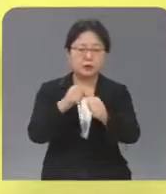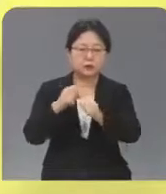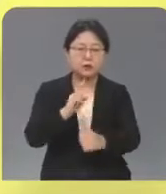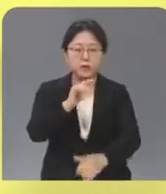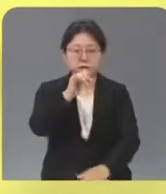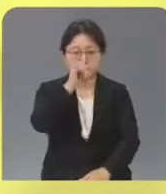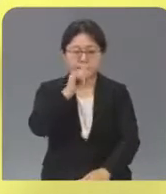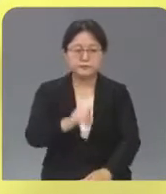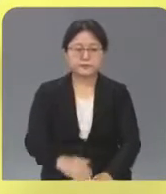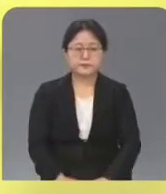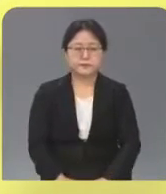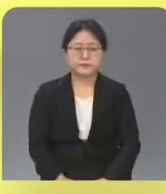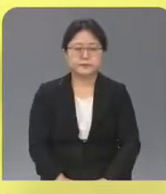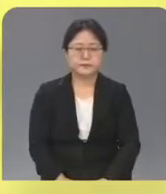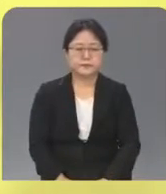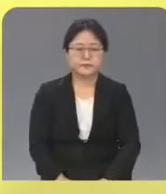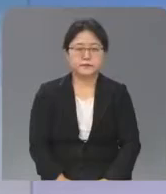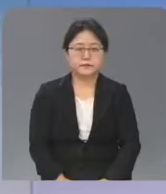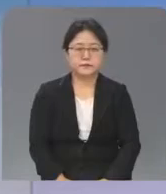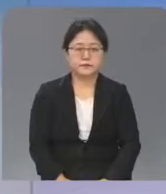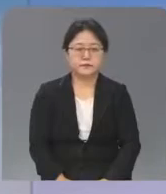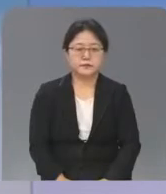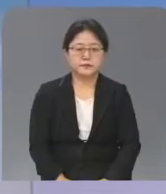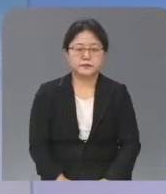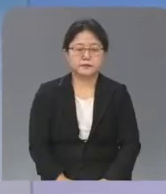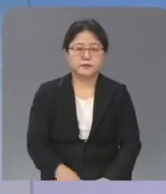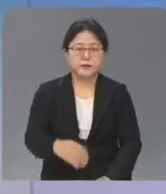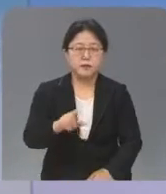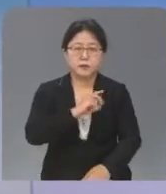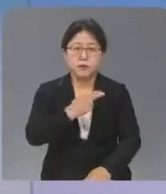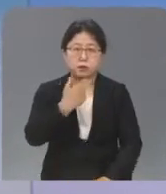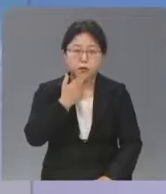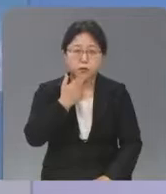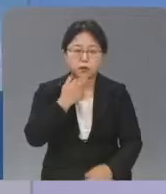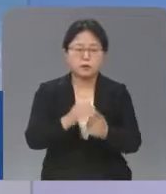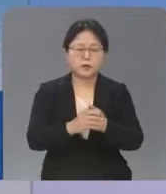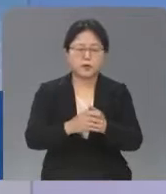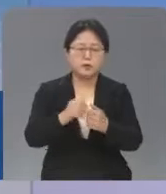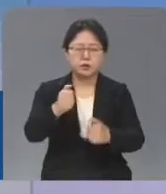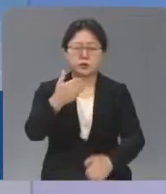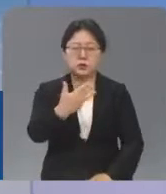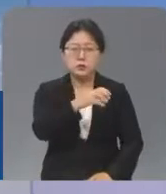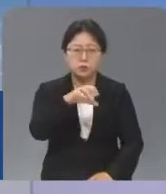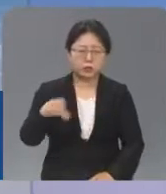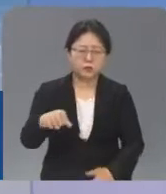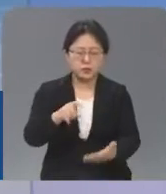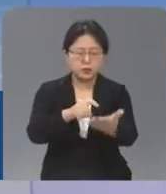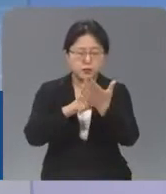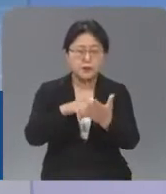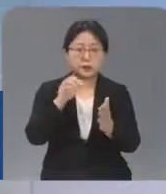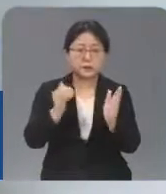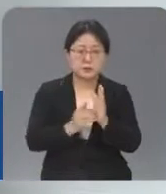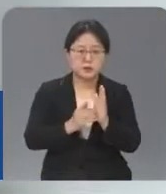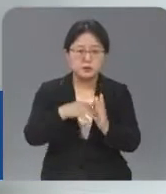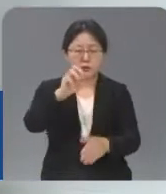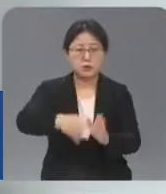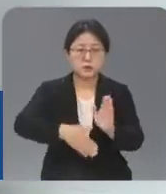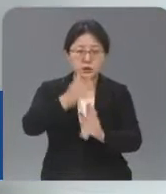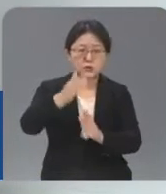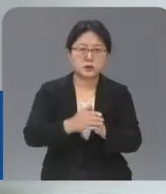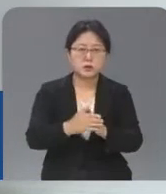말했습니다. 이 시장 어제 간부회의에서 이같이 말하고 정확한 진단과 적절한 조치를 위해 건축 구조